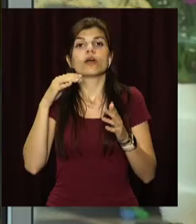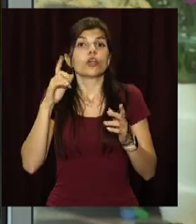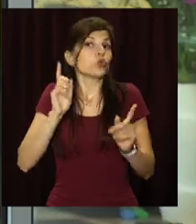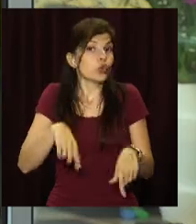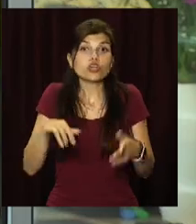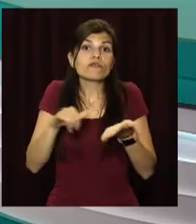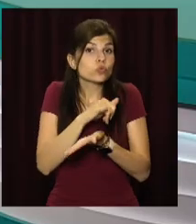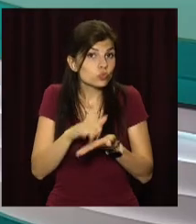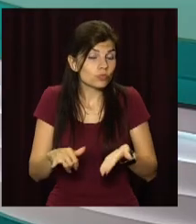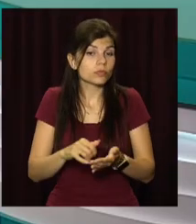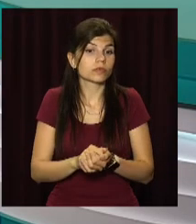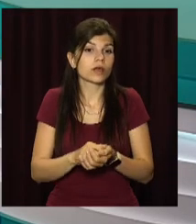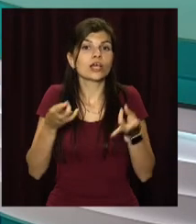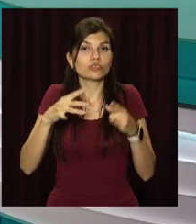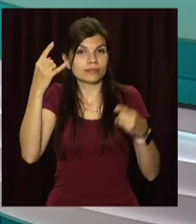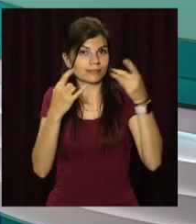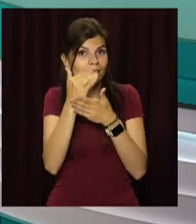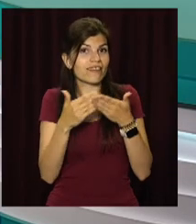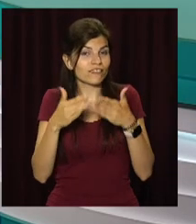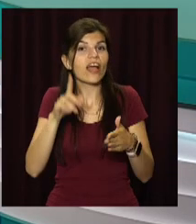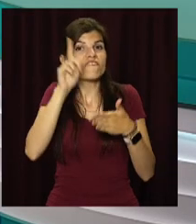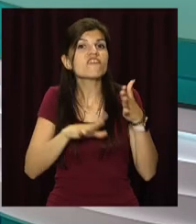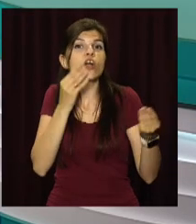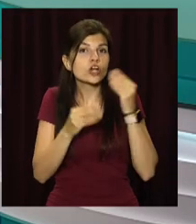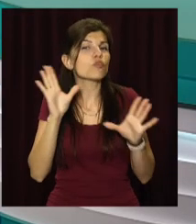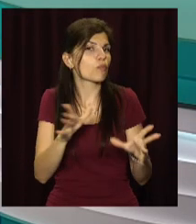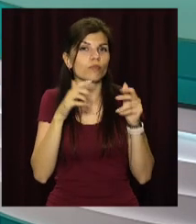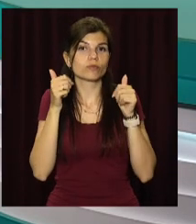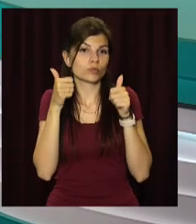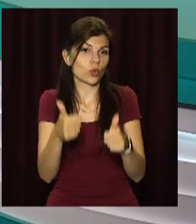нашому YouTube-каналі. Залишайтесь відкритим, вірте в краще і